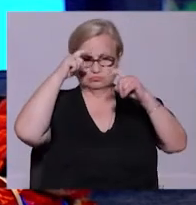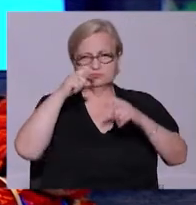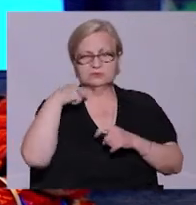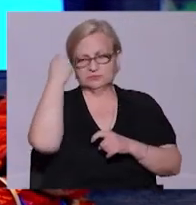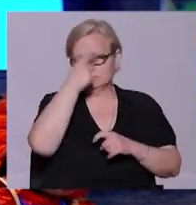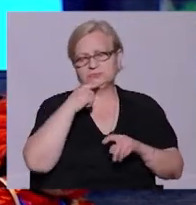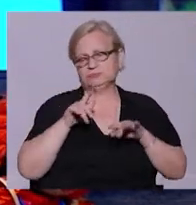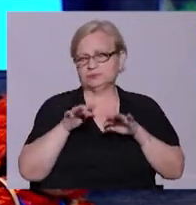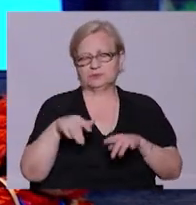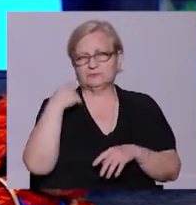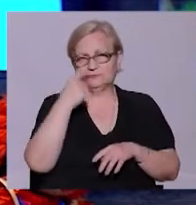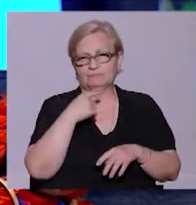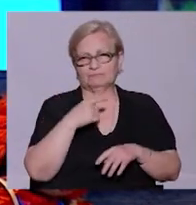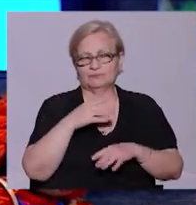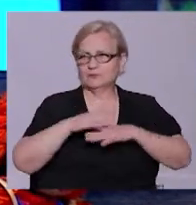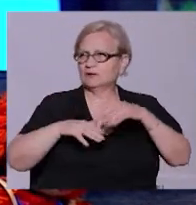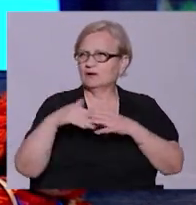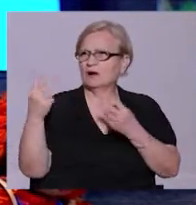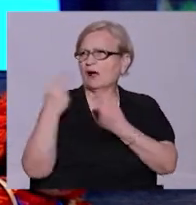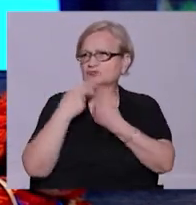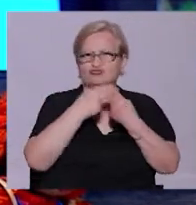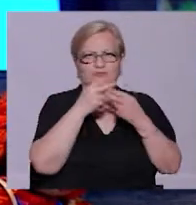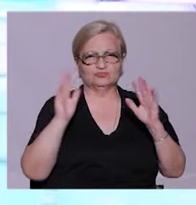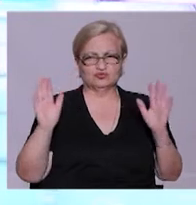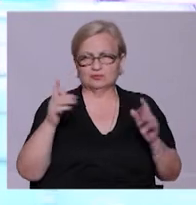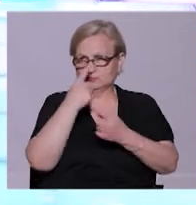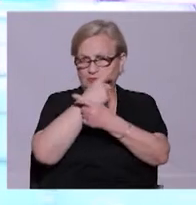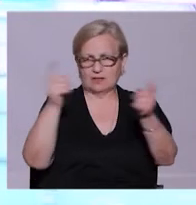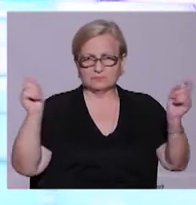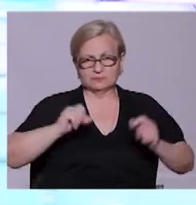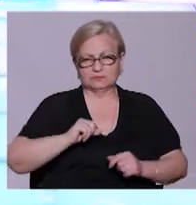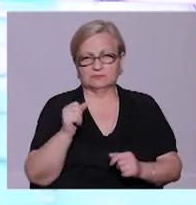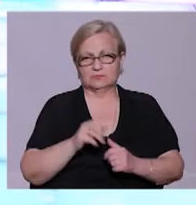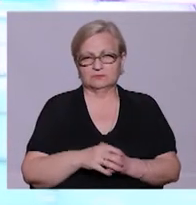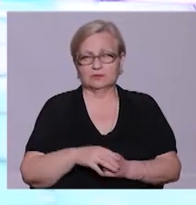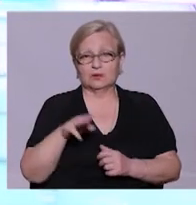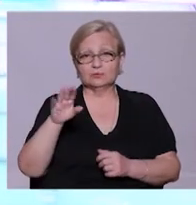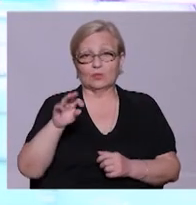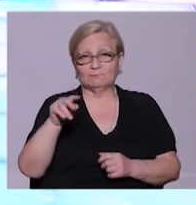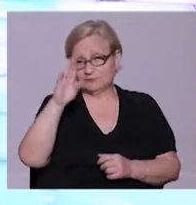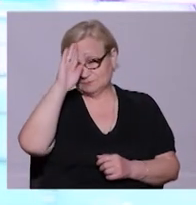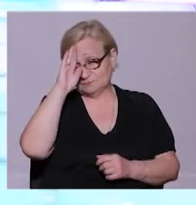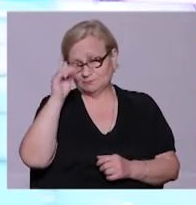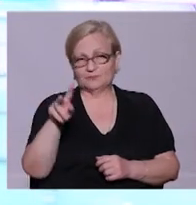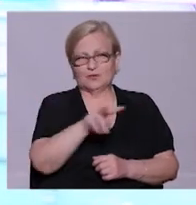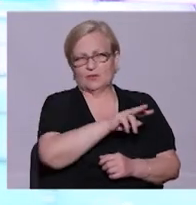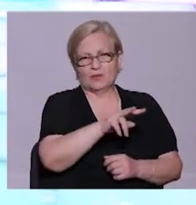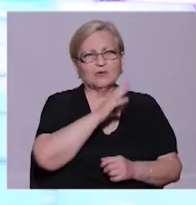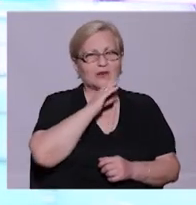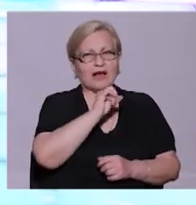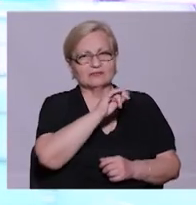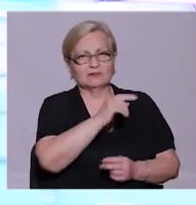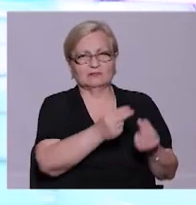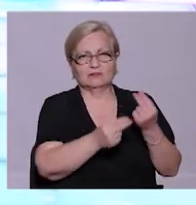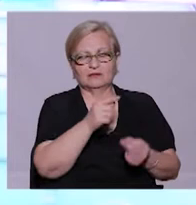მიიღო. ხელი არ შემიშალოთ, ფიქრობ, გააფრთხილა მეგობრები. ტომი და ანიკამ თამაში დაიწყეს.